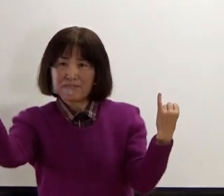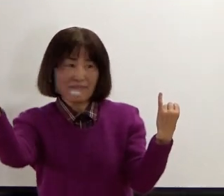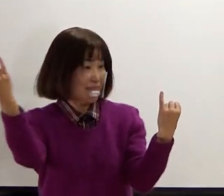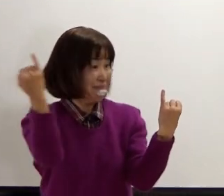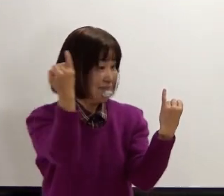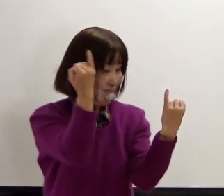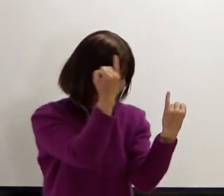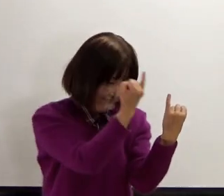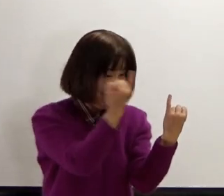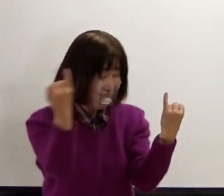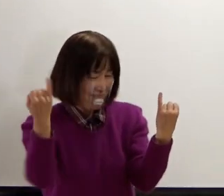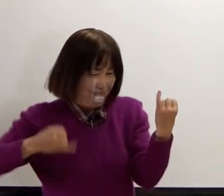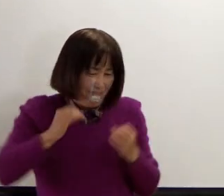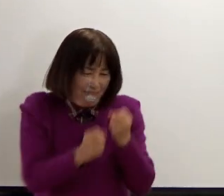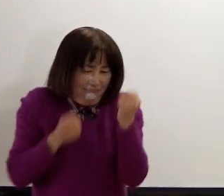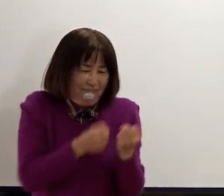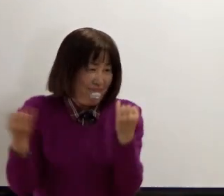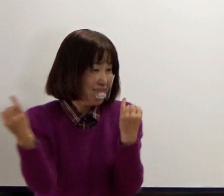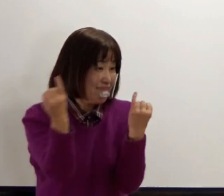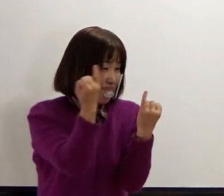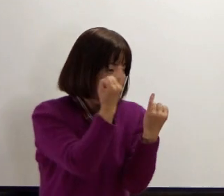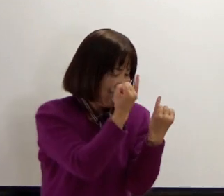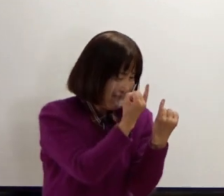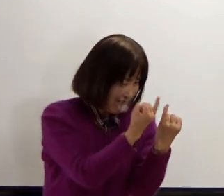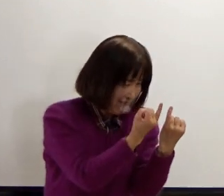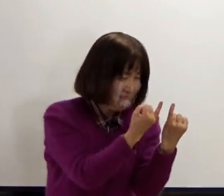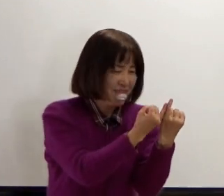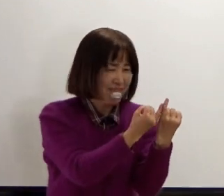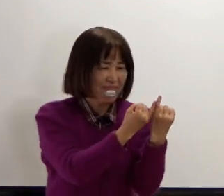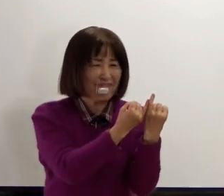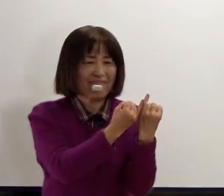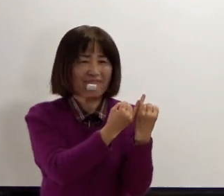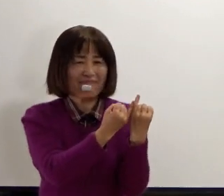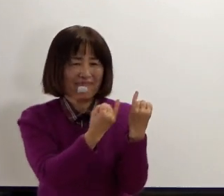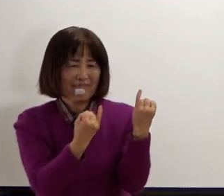してザカリアの家に入ってエリサベトに挨拶した。